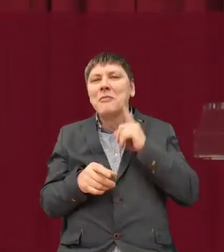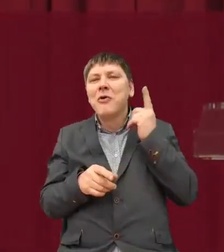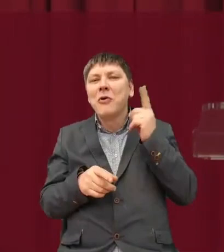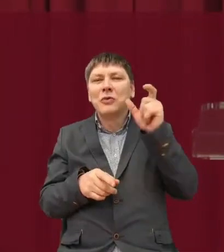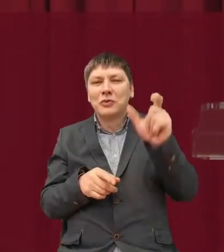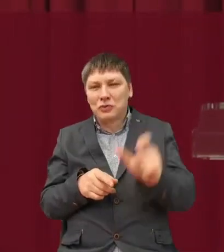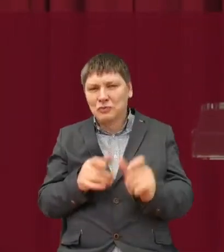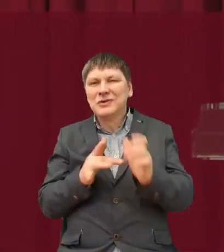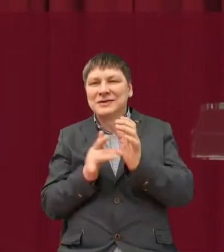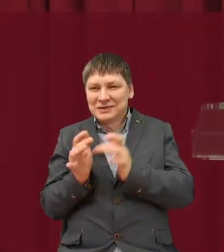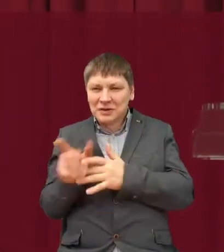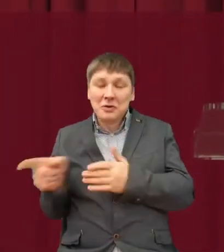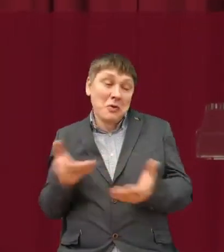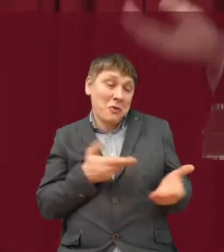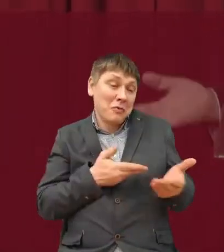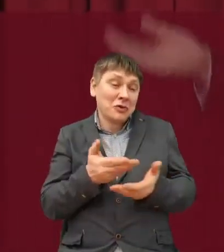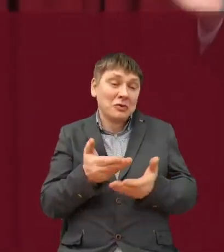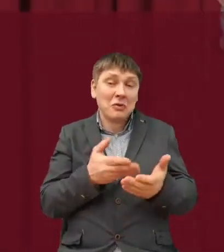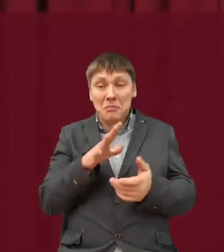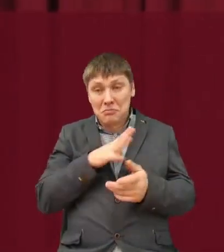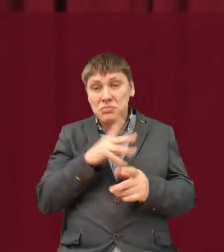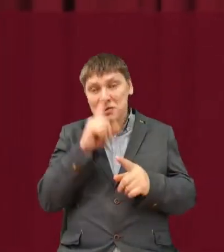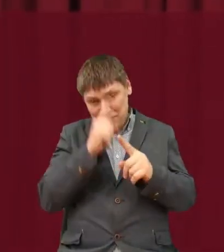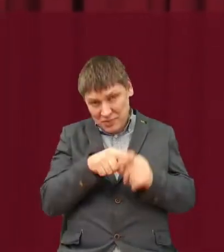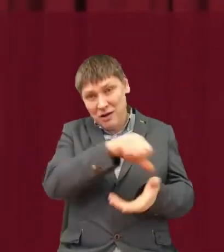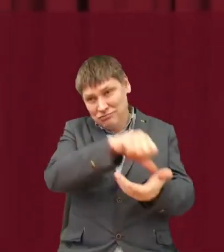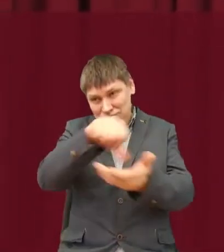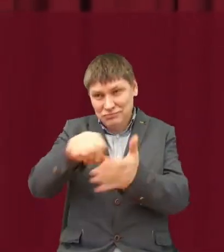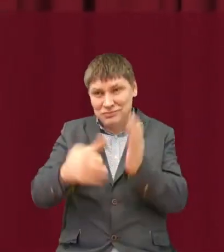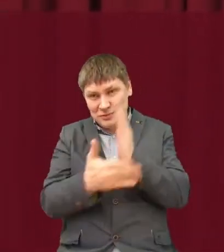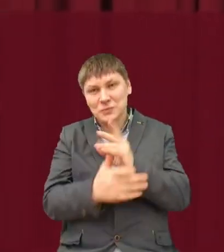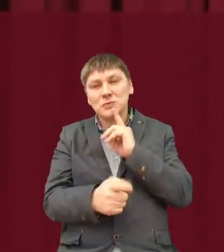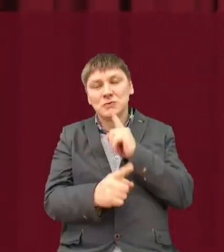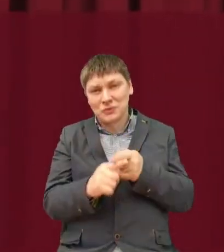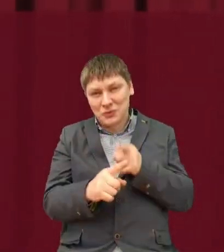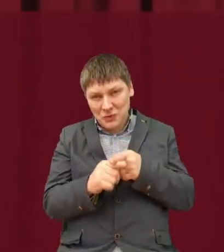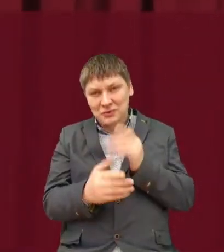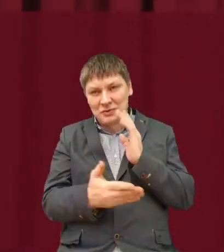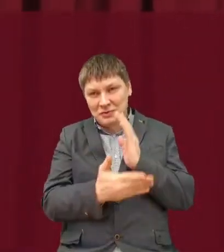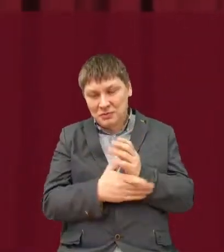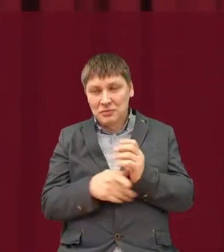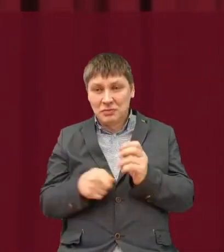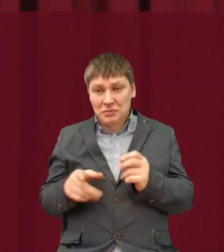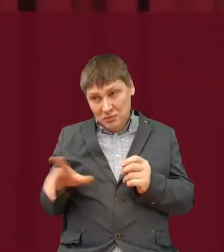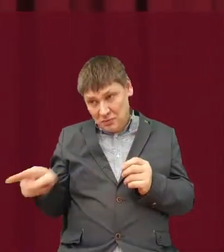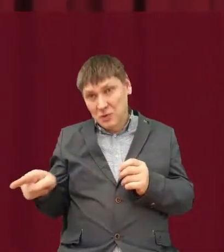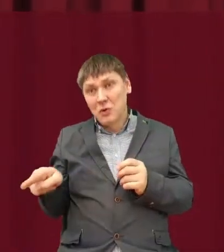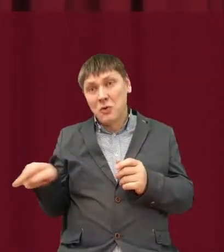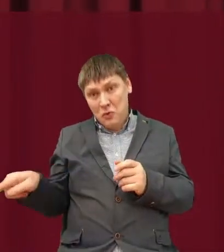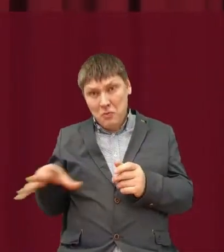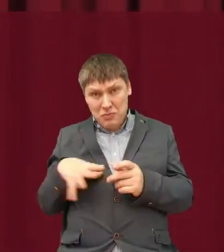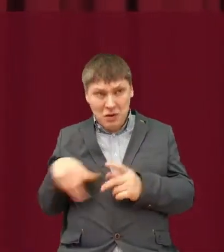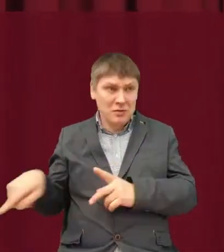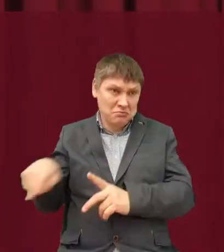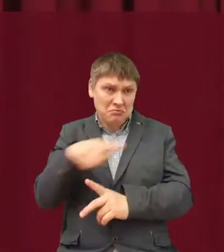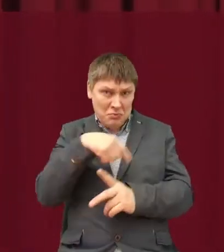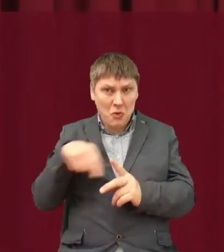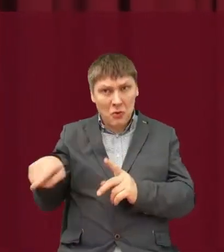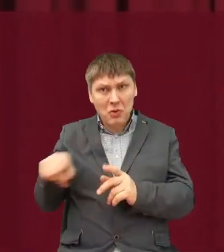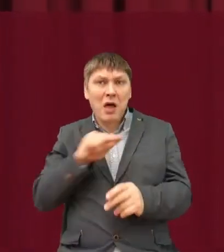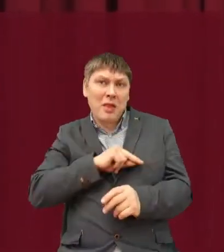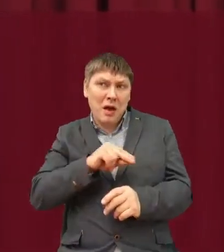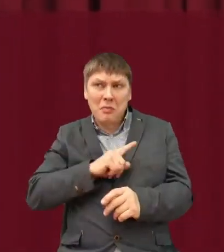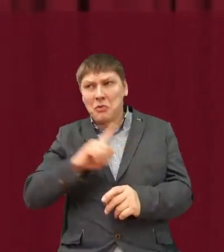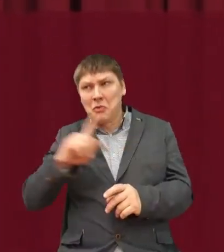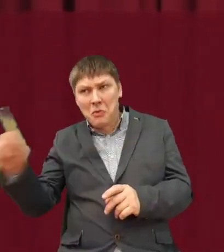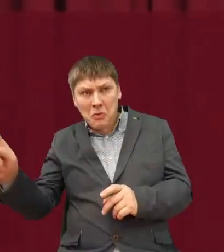людей христиан и там были братья и сестры и впрочем это вот был основной ее круг общения она ходила на